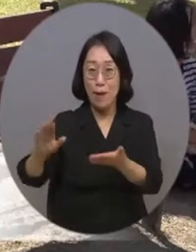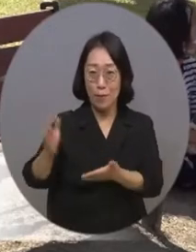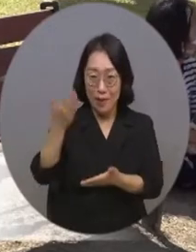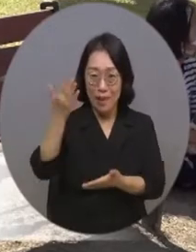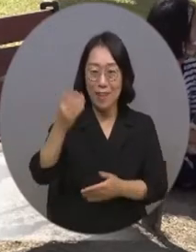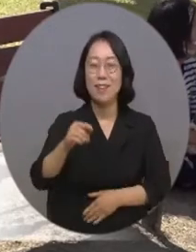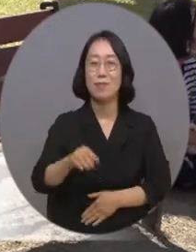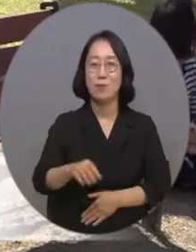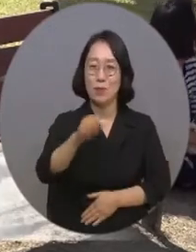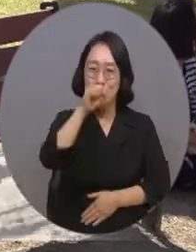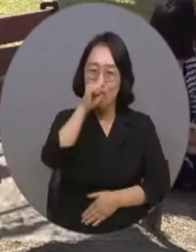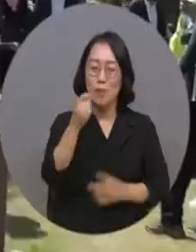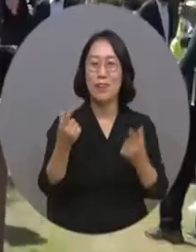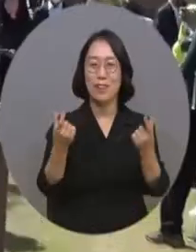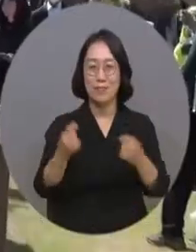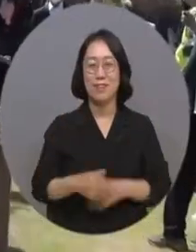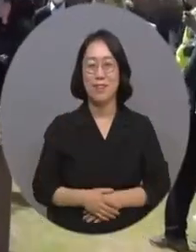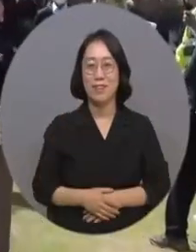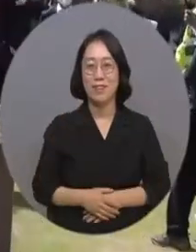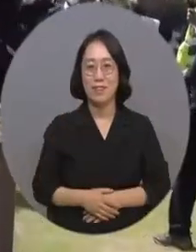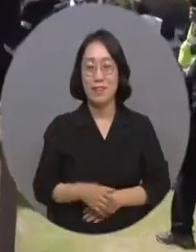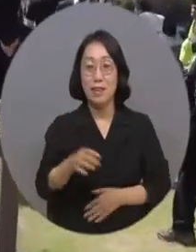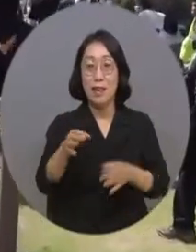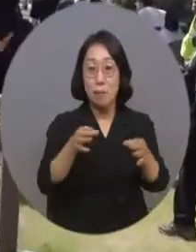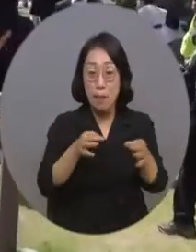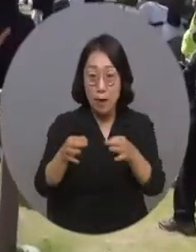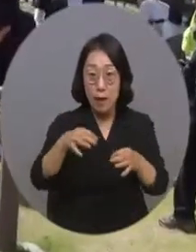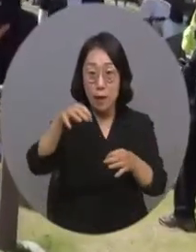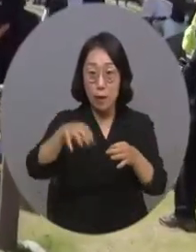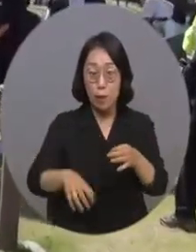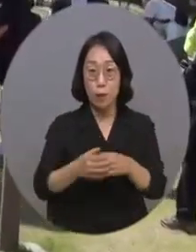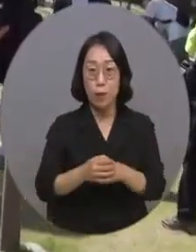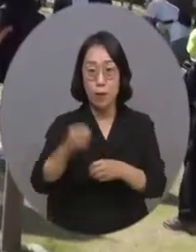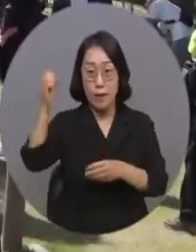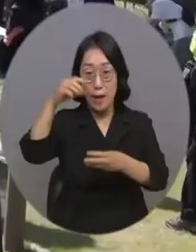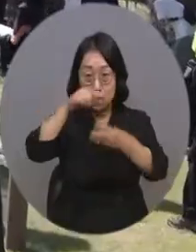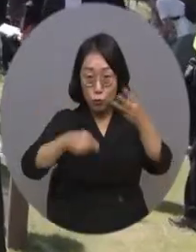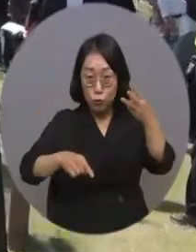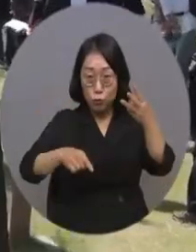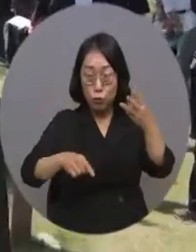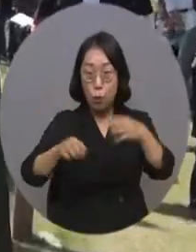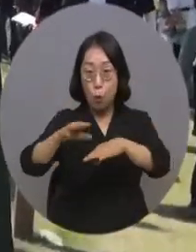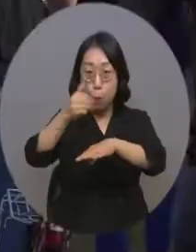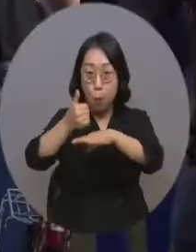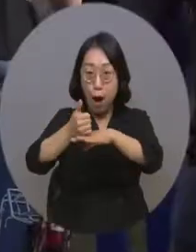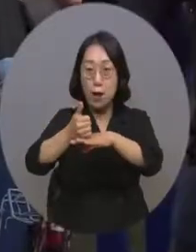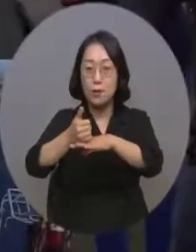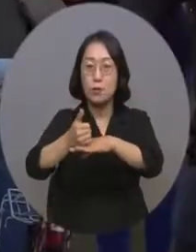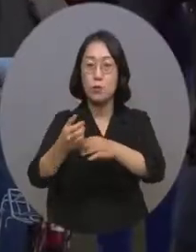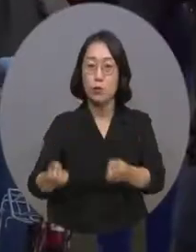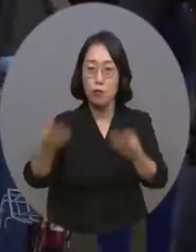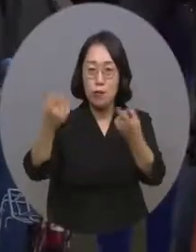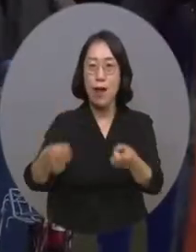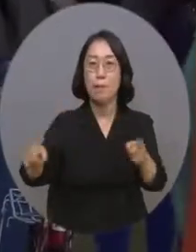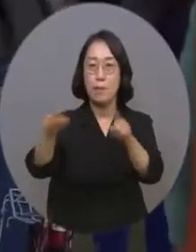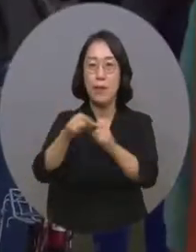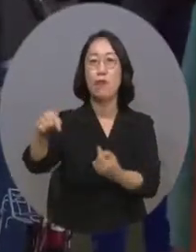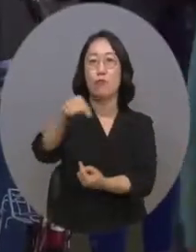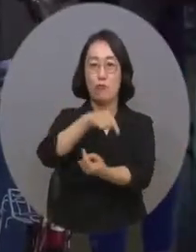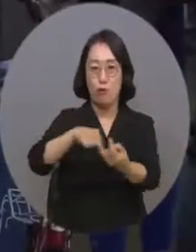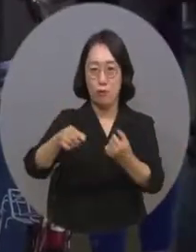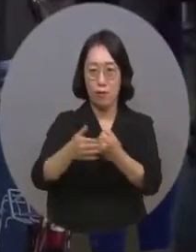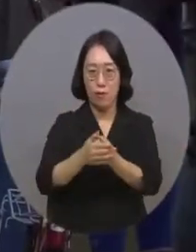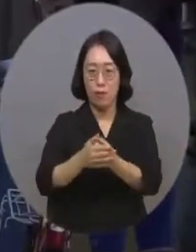자리가 되면 너무너무 좋겠습니다. 이번 마켓은 양주 회암사지 왕실축제와 함께 운영해 많은 시민들의